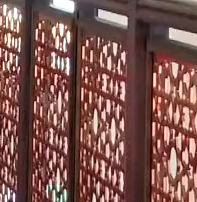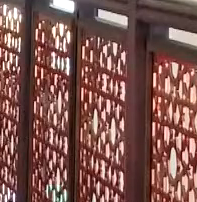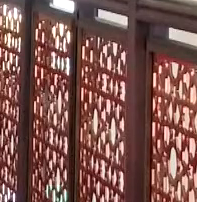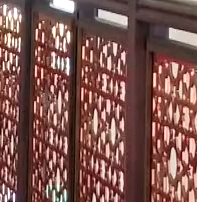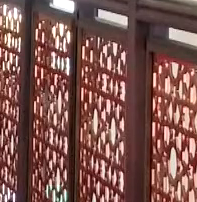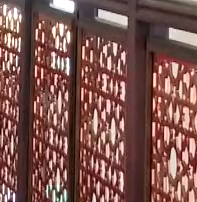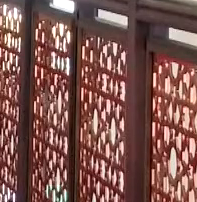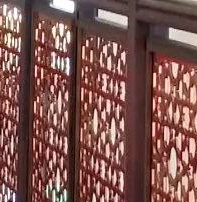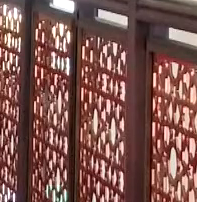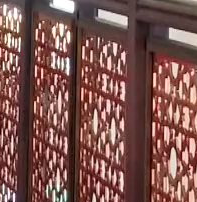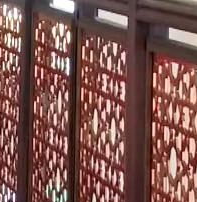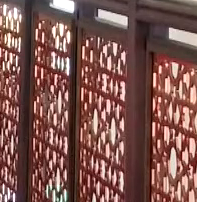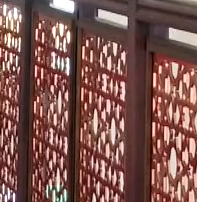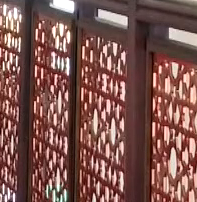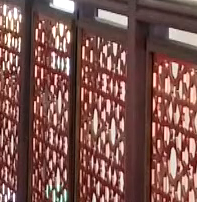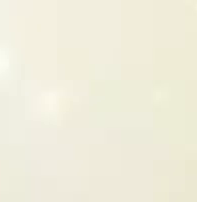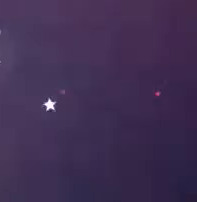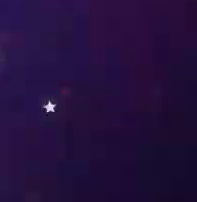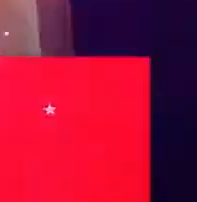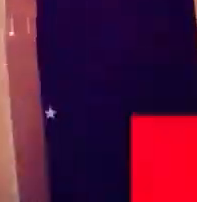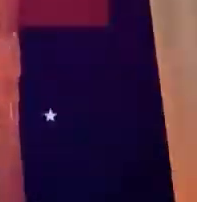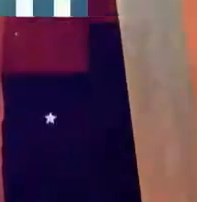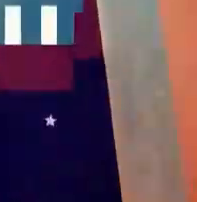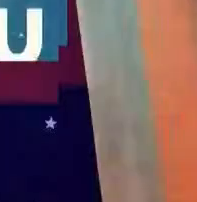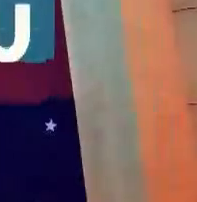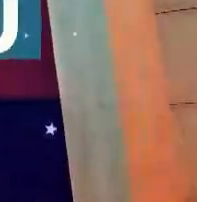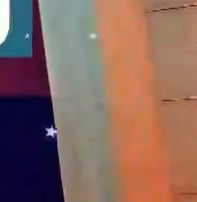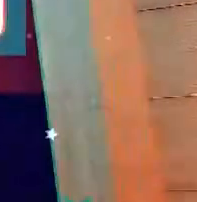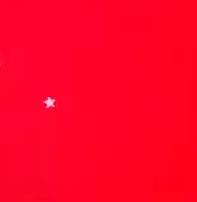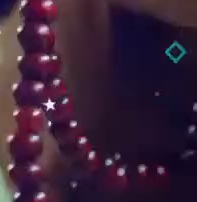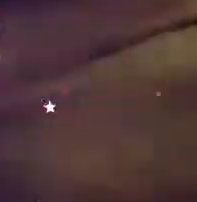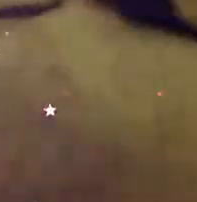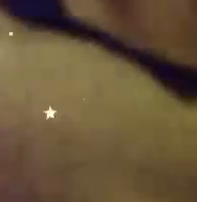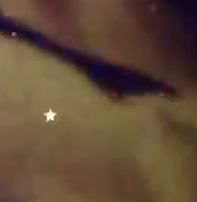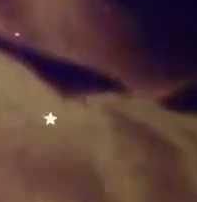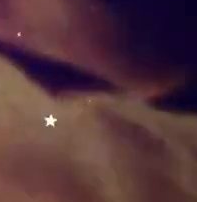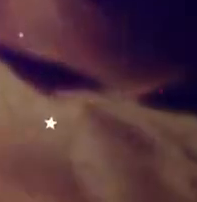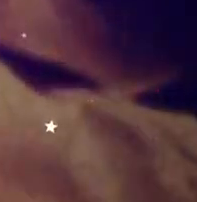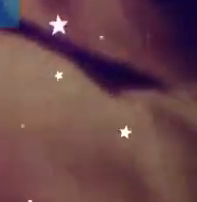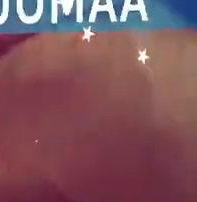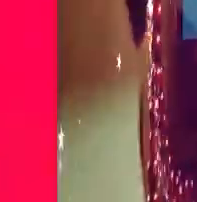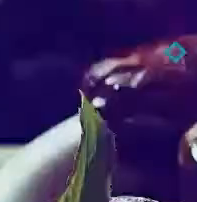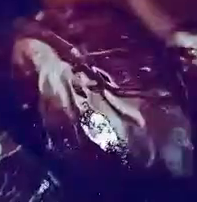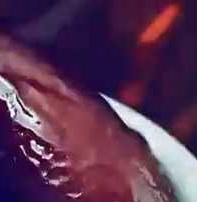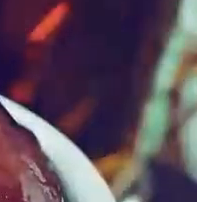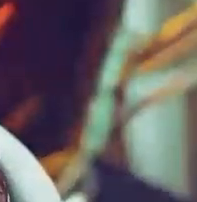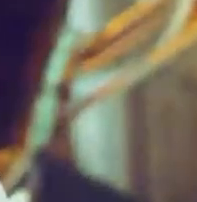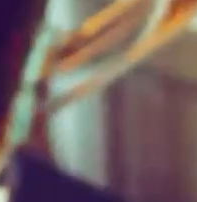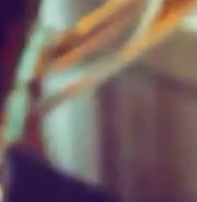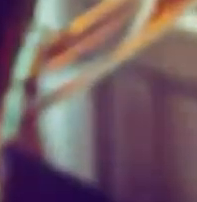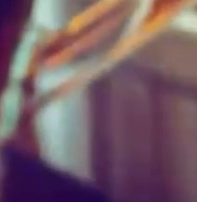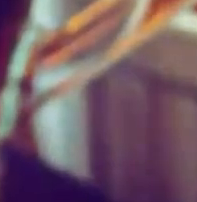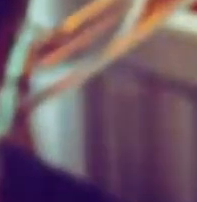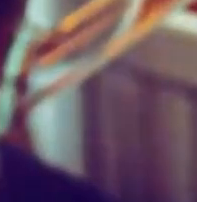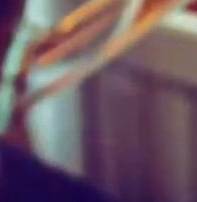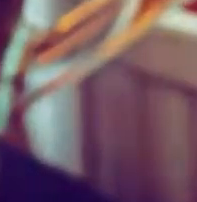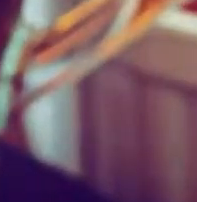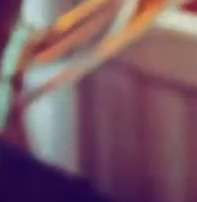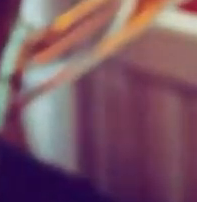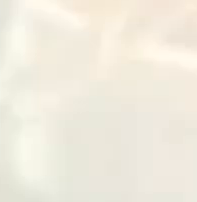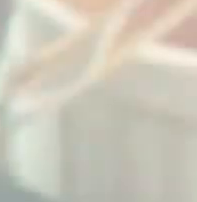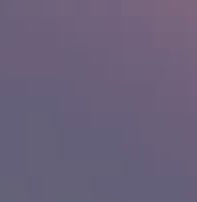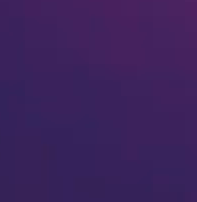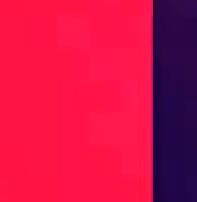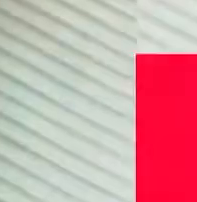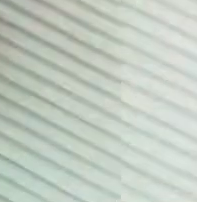Assalamu alaikum wa rahmatullahi wa barakatuh. Kando na ukumbi wa Kiislamu na hutuba ya Ijumaa, kutakuwa na makala yanayoangazia masuala